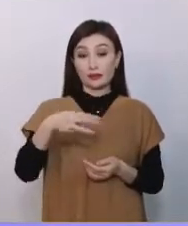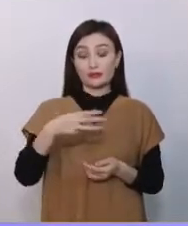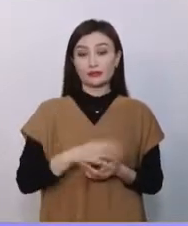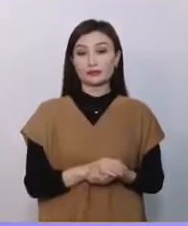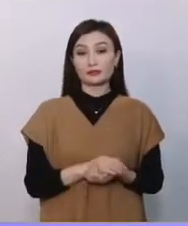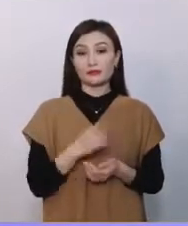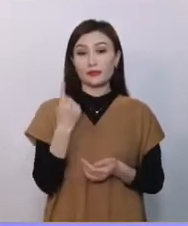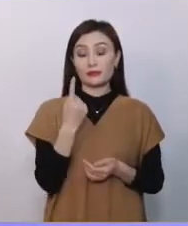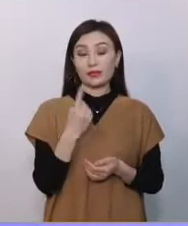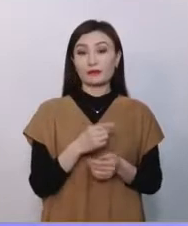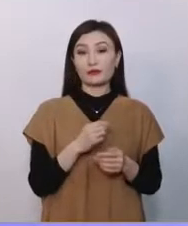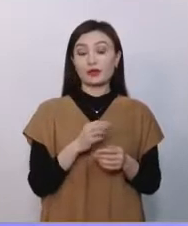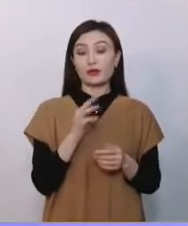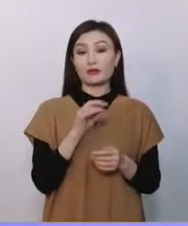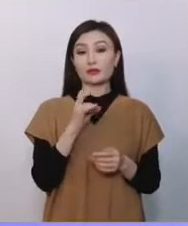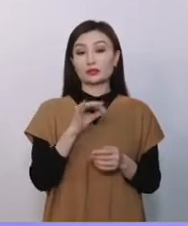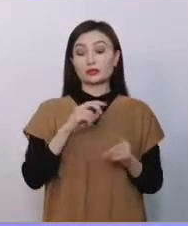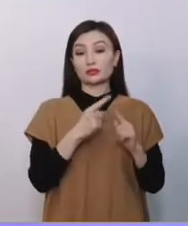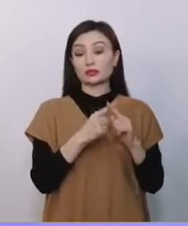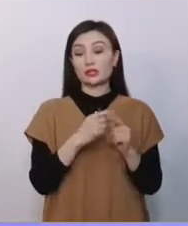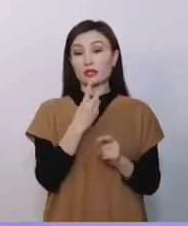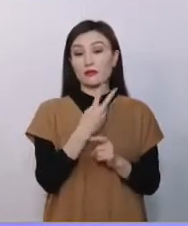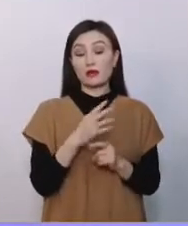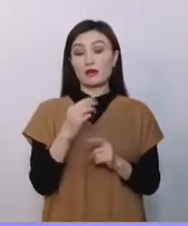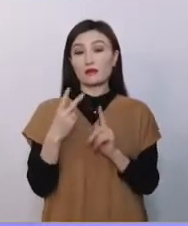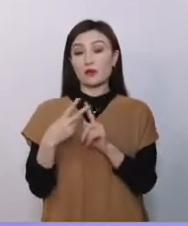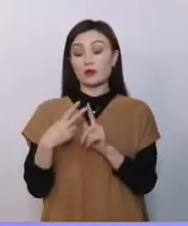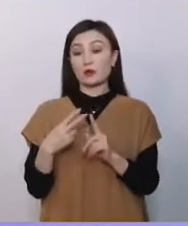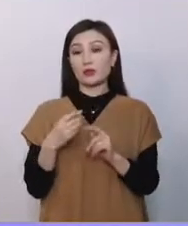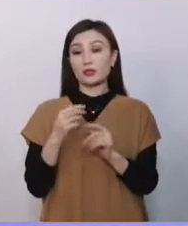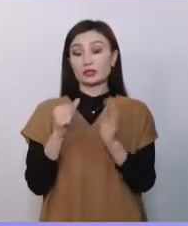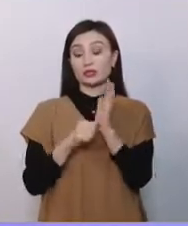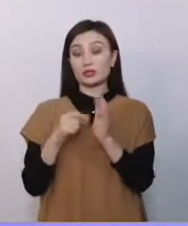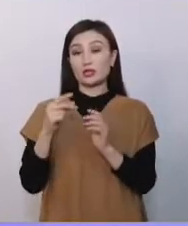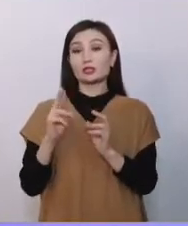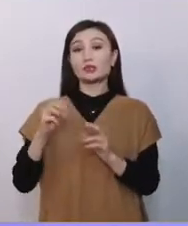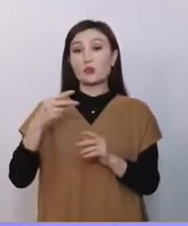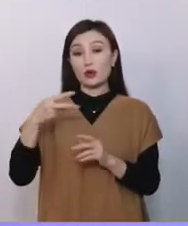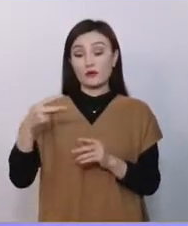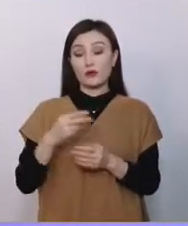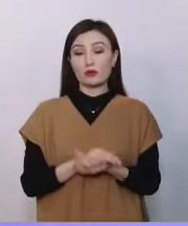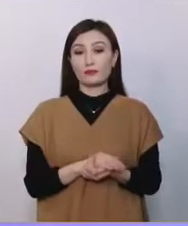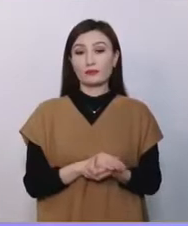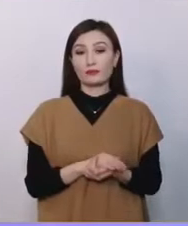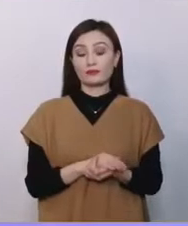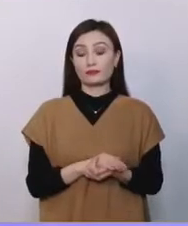31 множитель 2 второй множитель 6 чему равно произведение